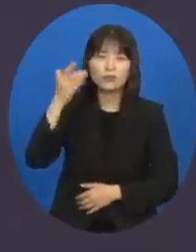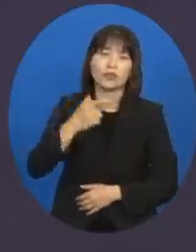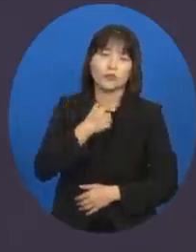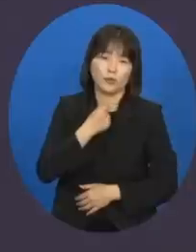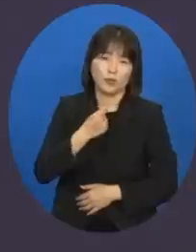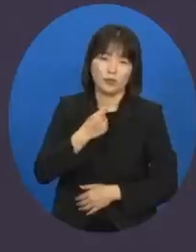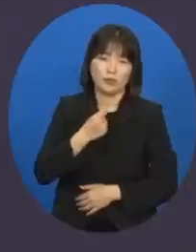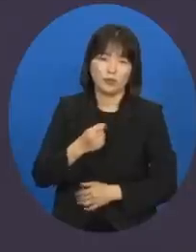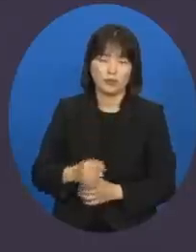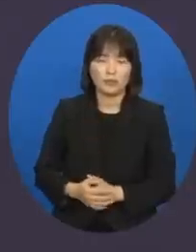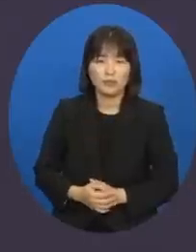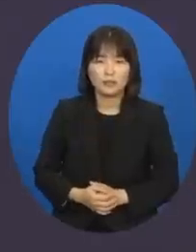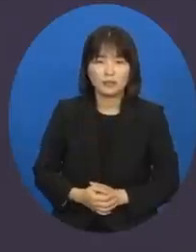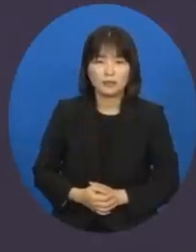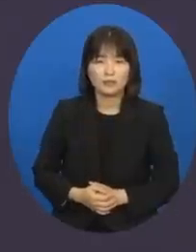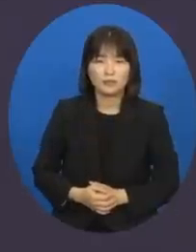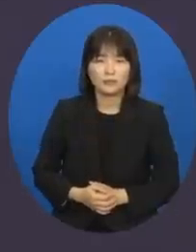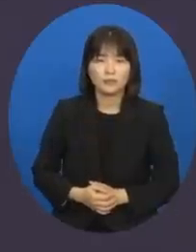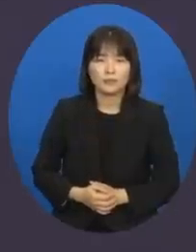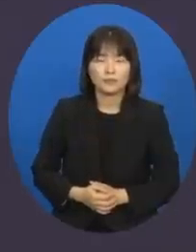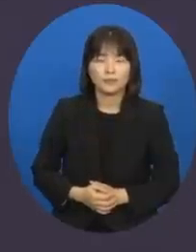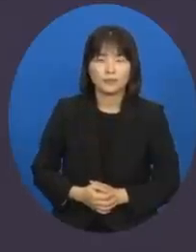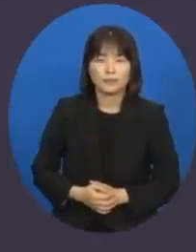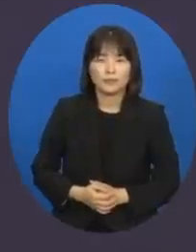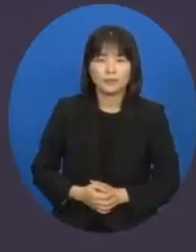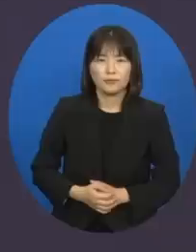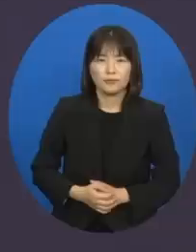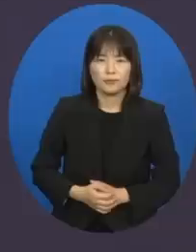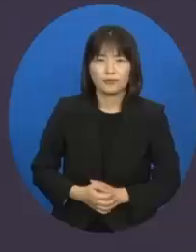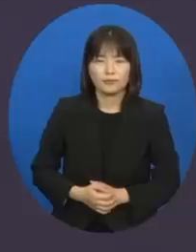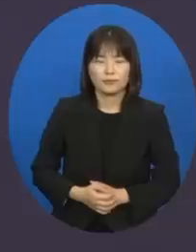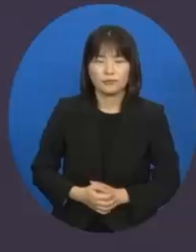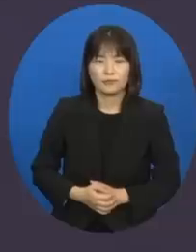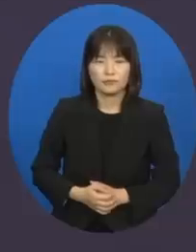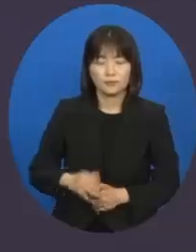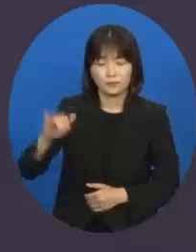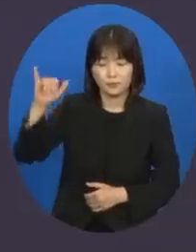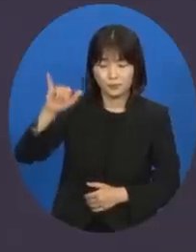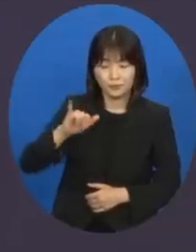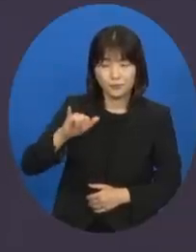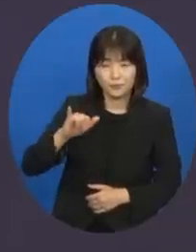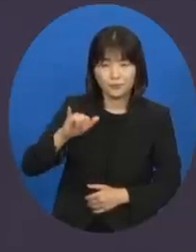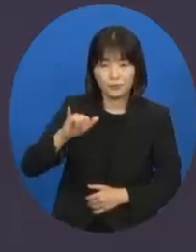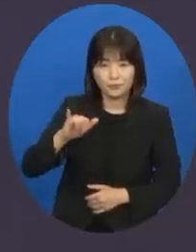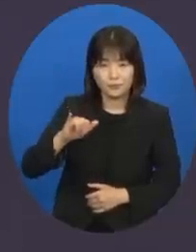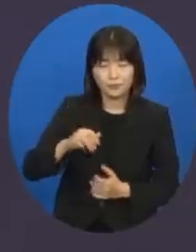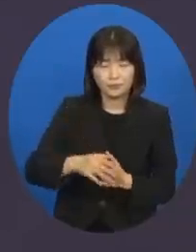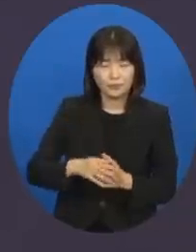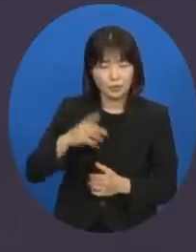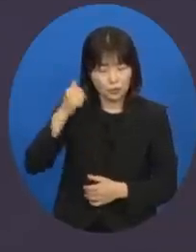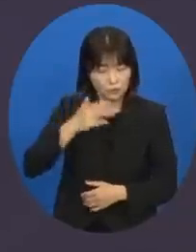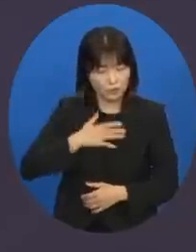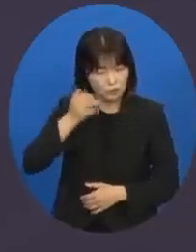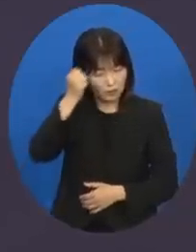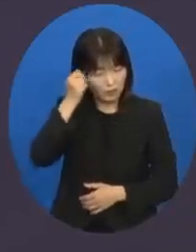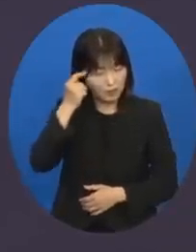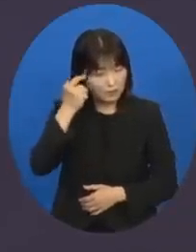않습니다. 뭐 그래서 그랬는지 연락을 해오신 분이 계셨어요. 목사님, 저를